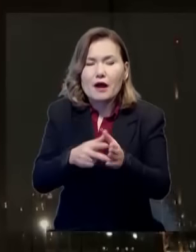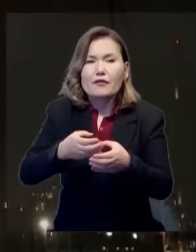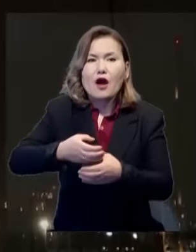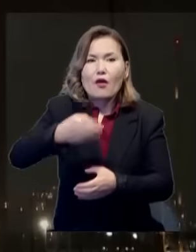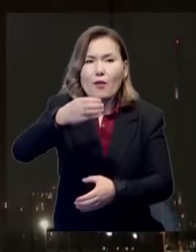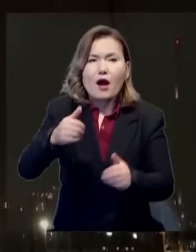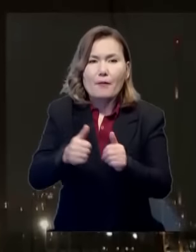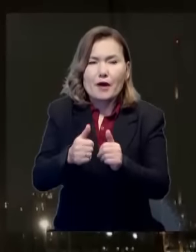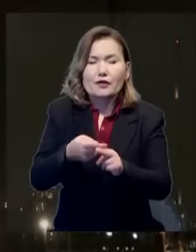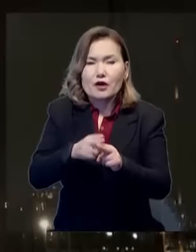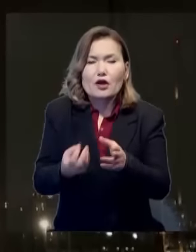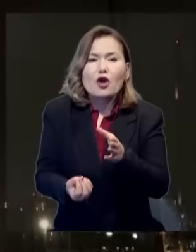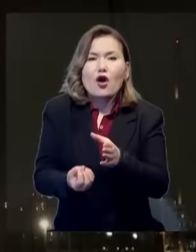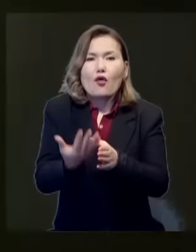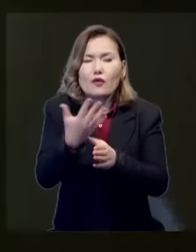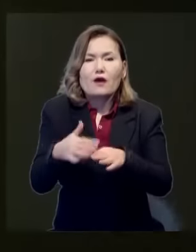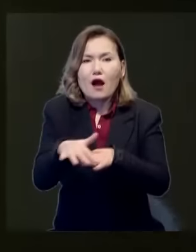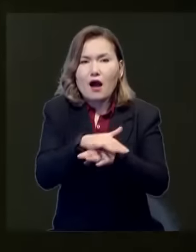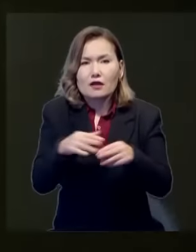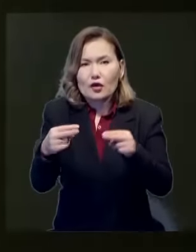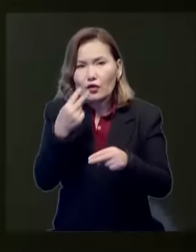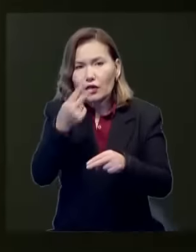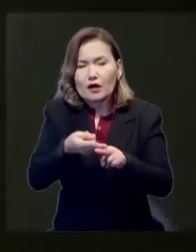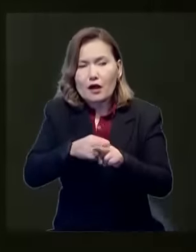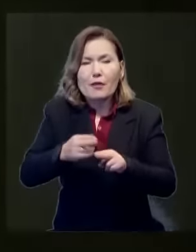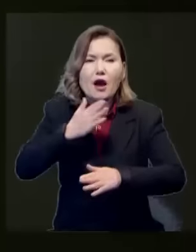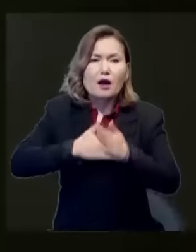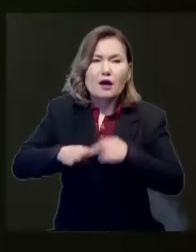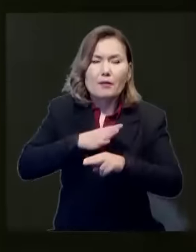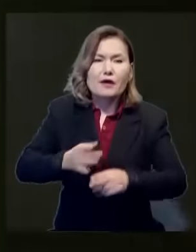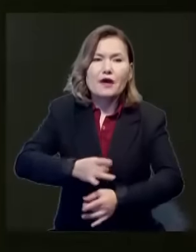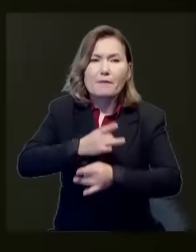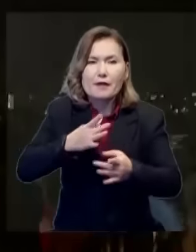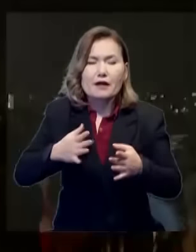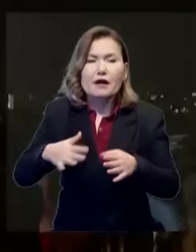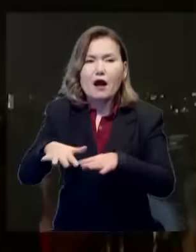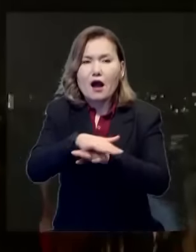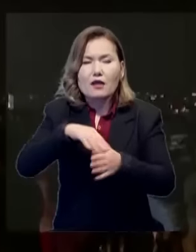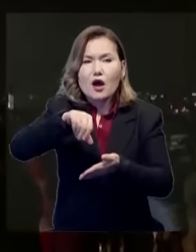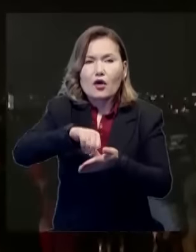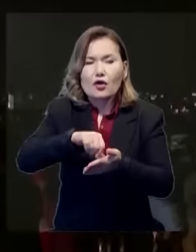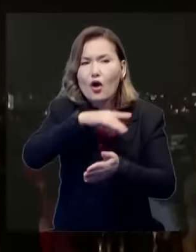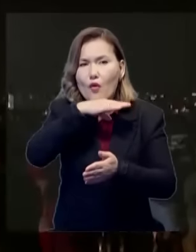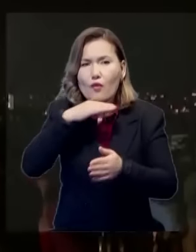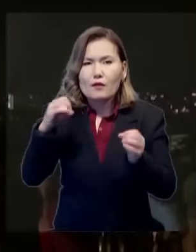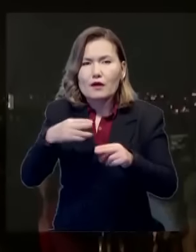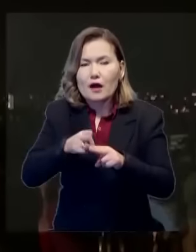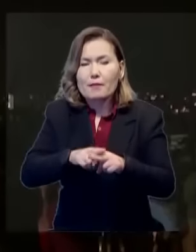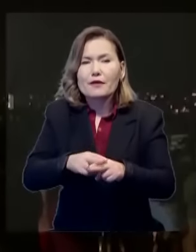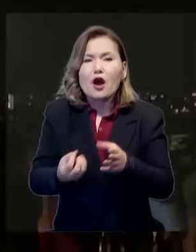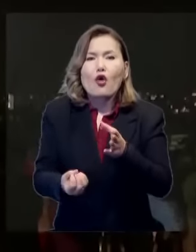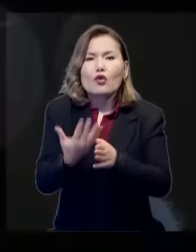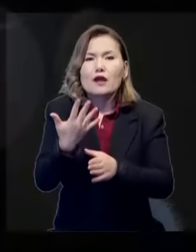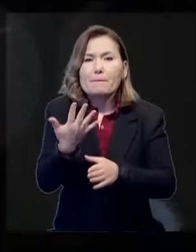мұнарасының маңында отшашу ұйымдастырылды. Мерекелік шараны көруге жиналған жұрт қарасы қалың болды. Отшашу 5 минутқа